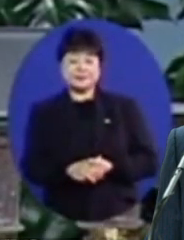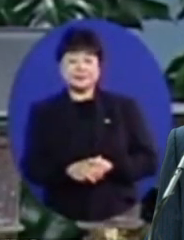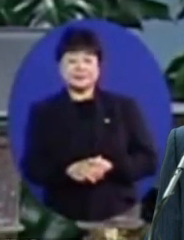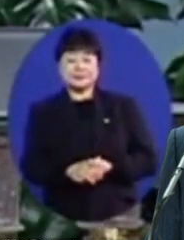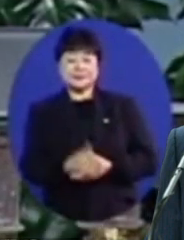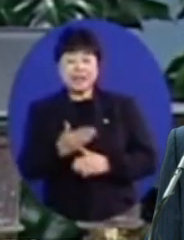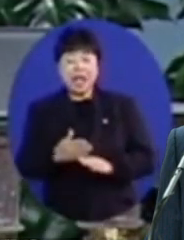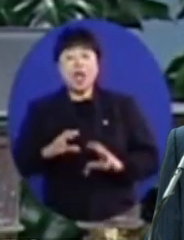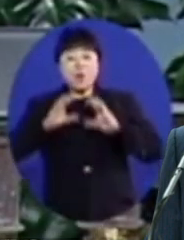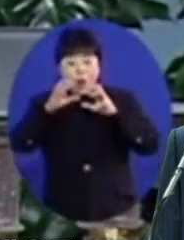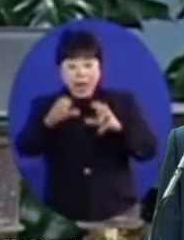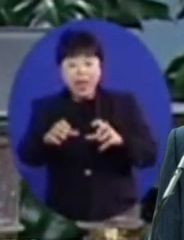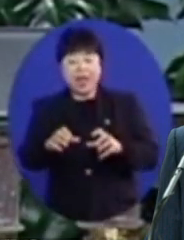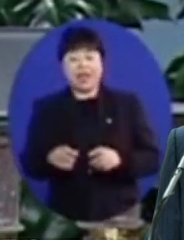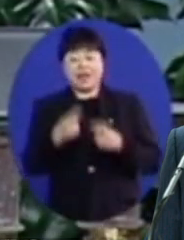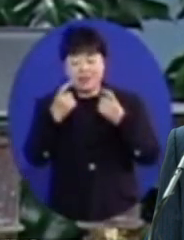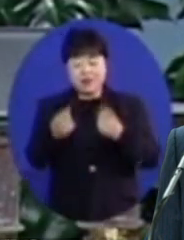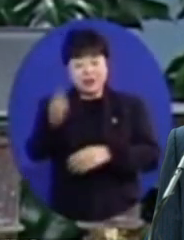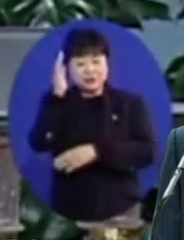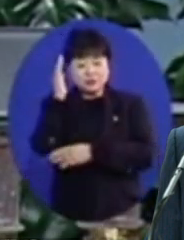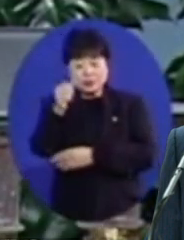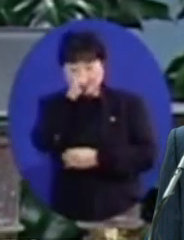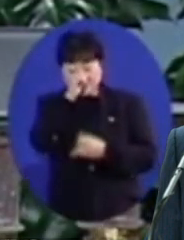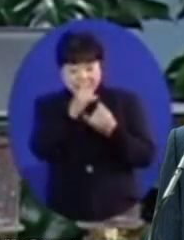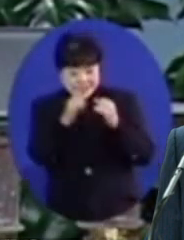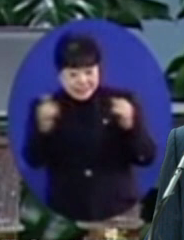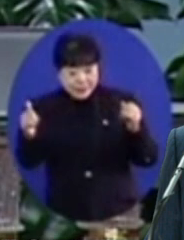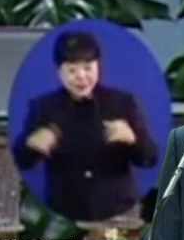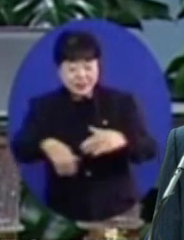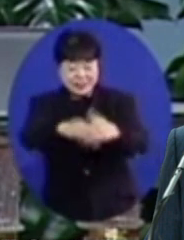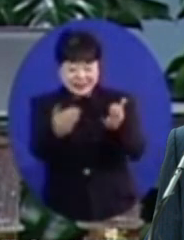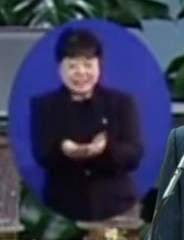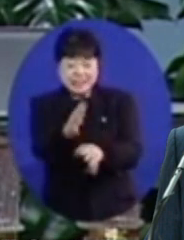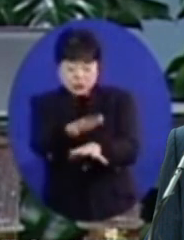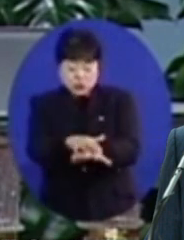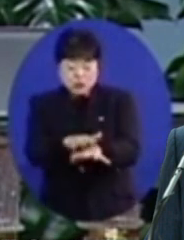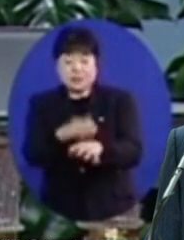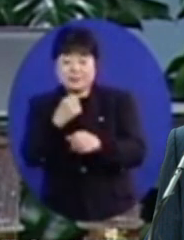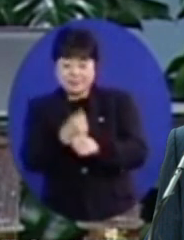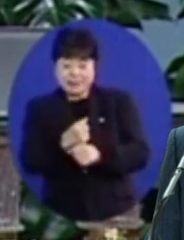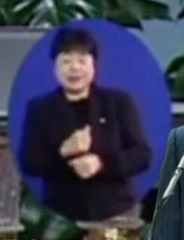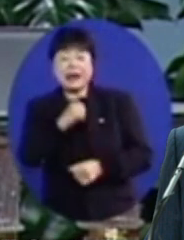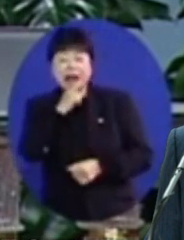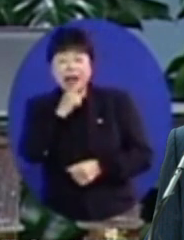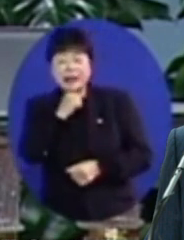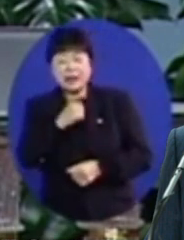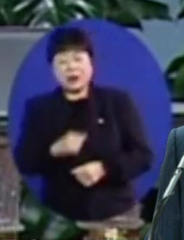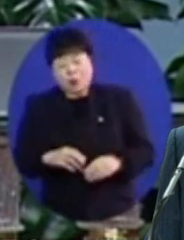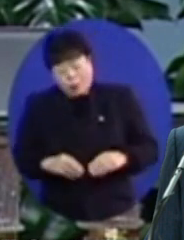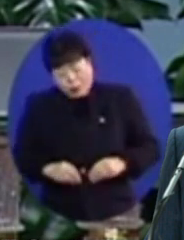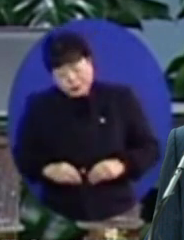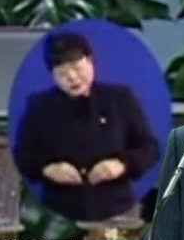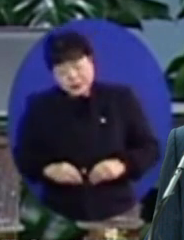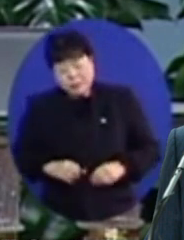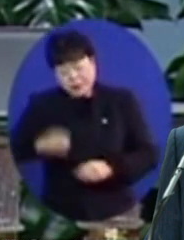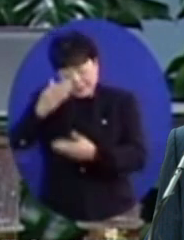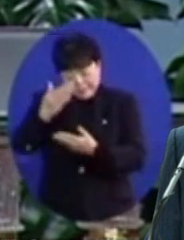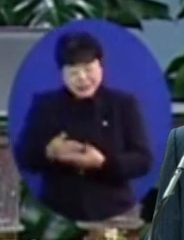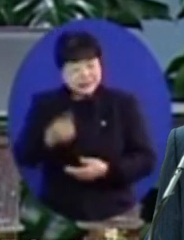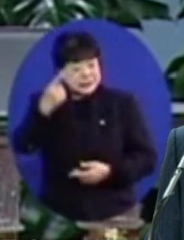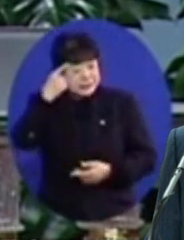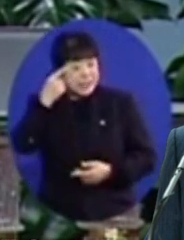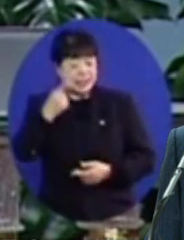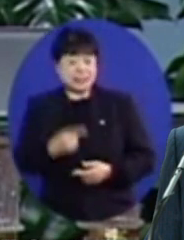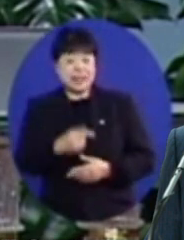해외 구피 불이란 단체를 만들었어 가난하고 헐벗고 굶주리고 버림받았다고 생각하는